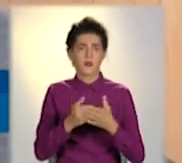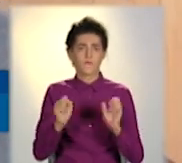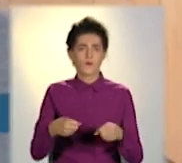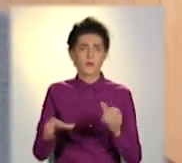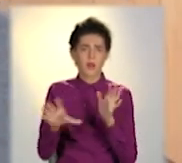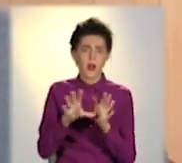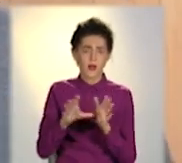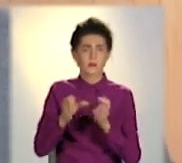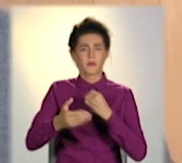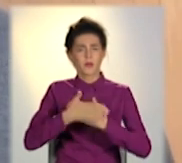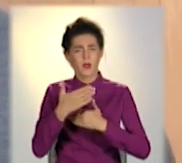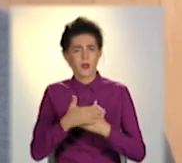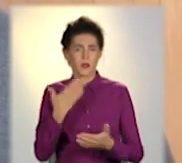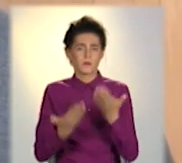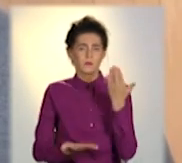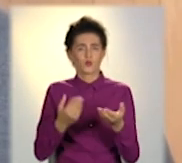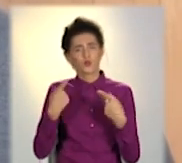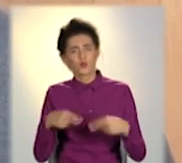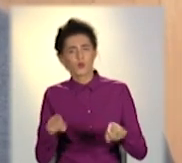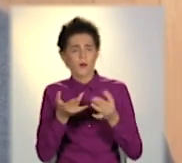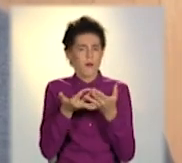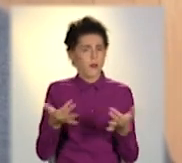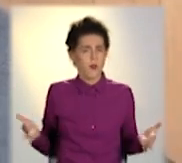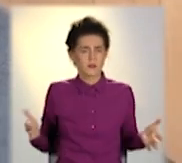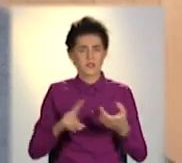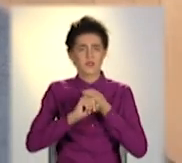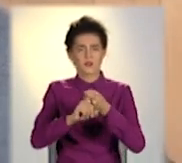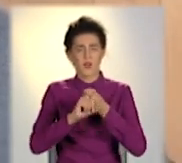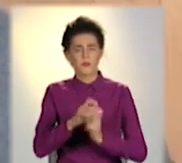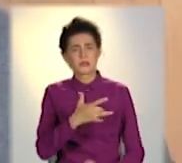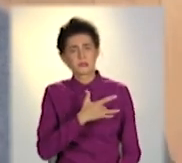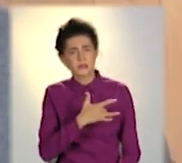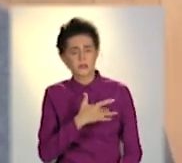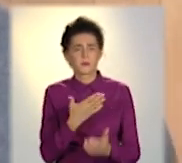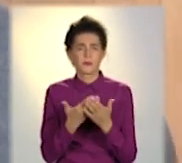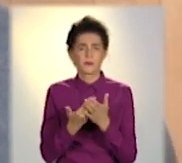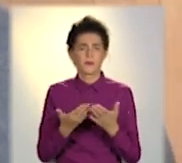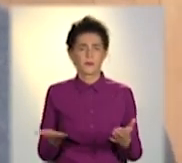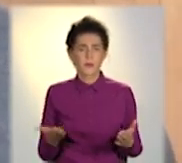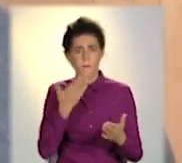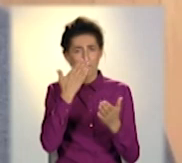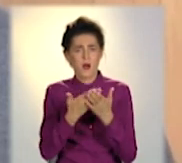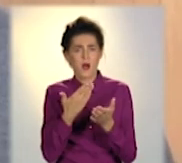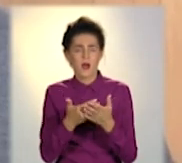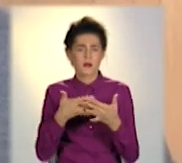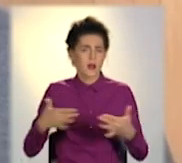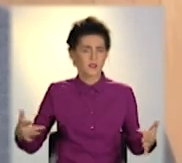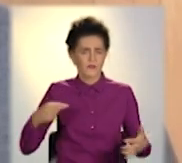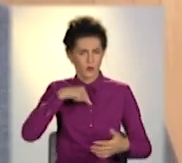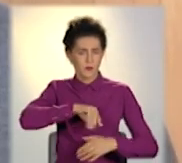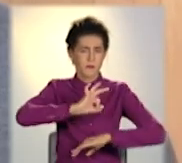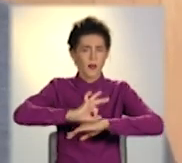електричество. У нього можуть бути інші якісь речі, зв'язані з серцем, ще з якимись, ну, показаннями або